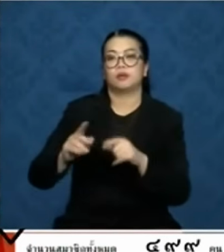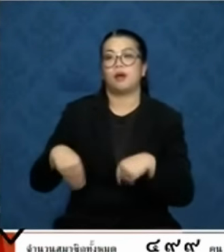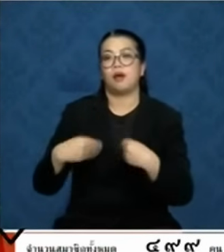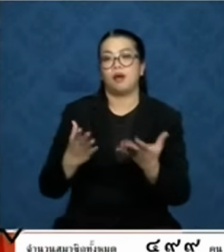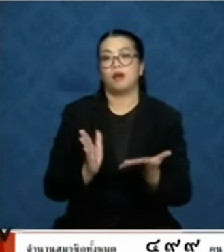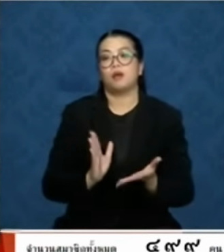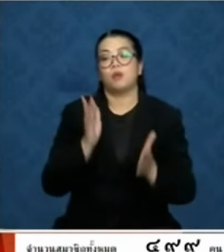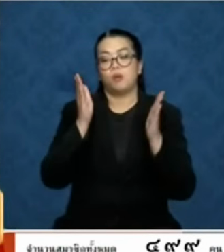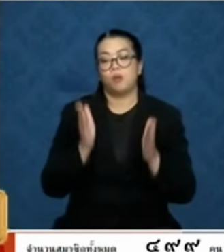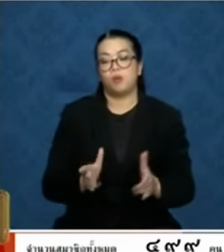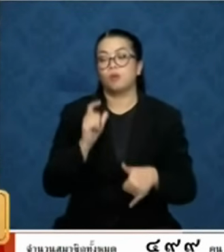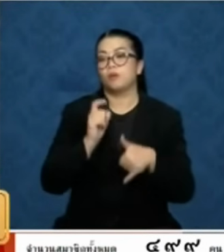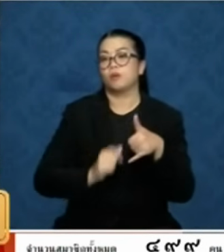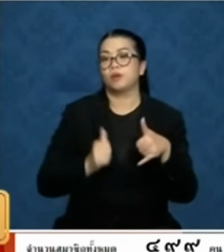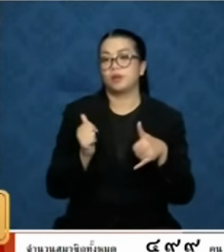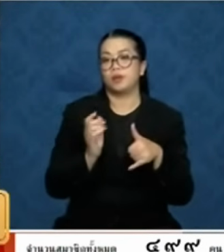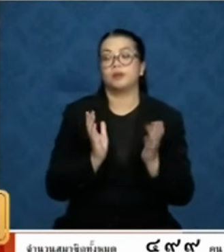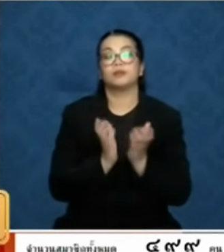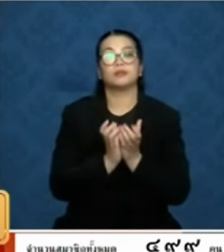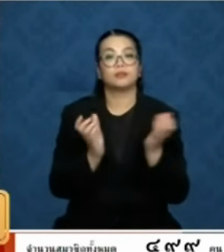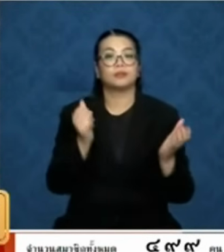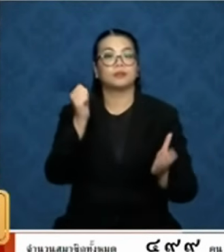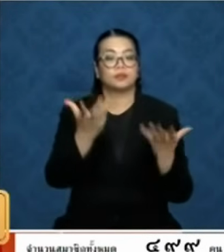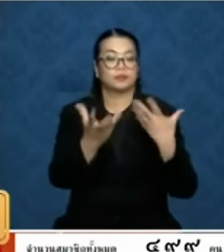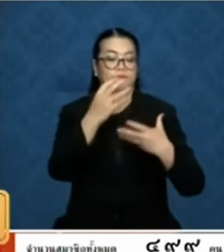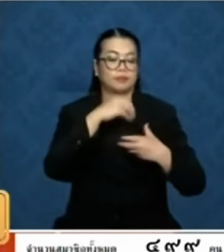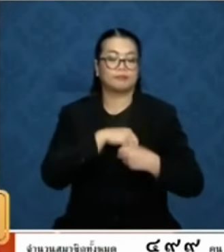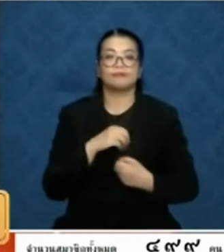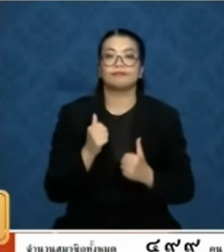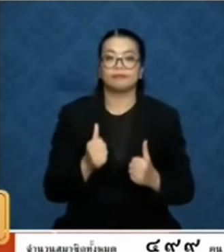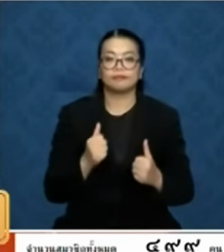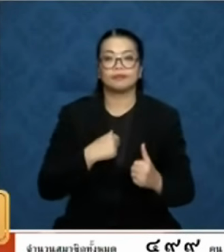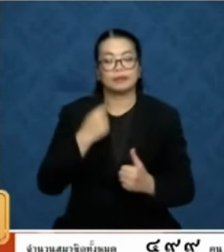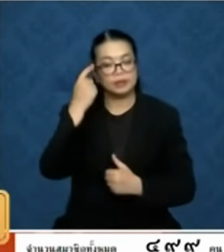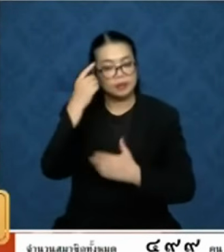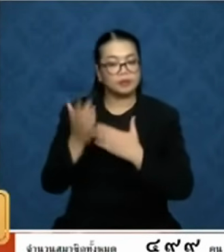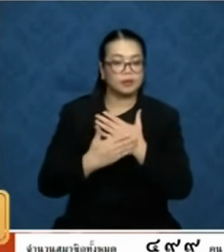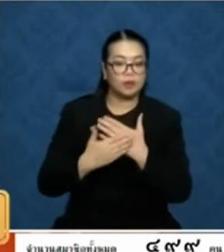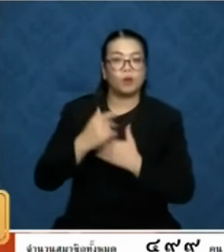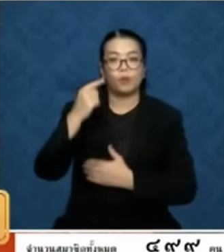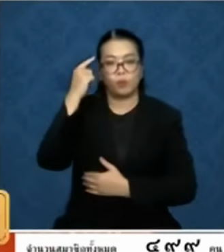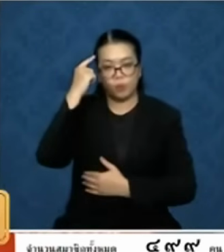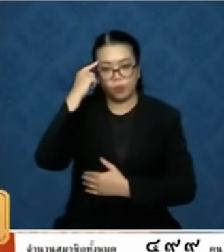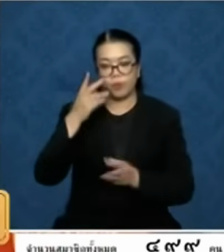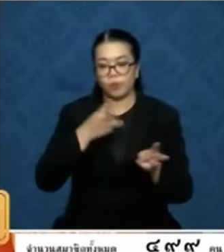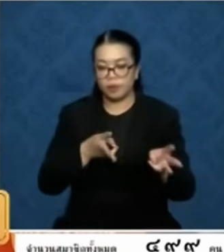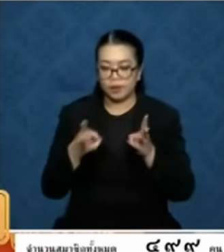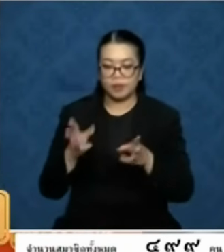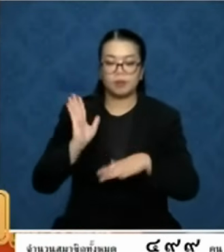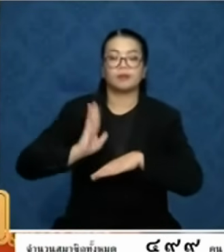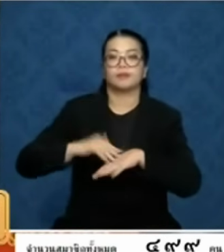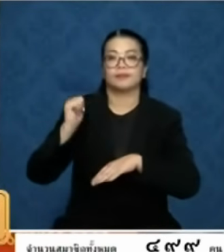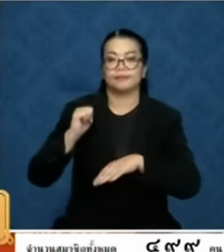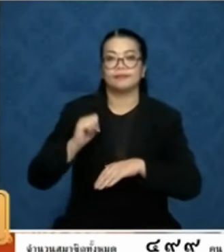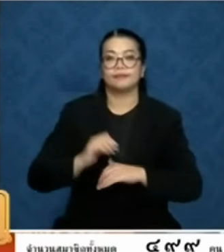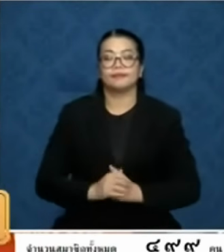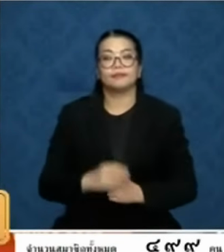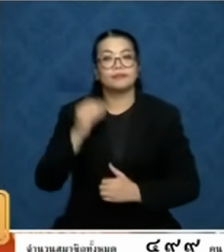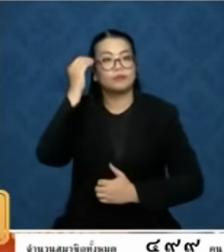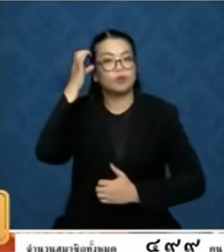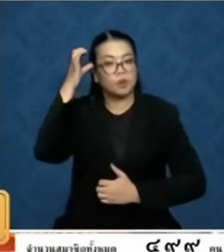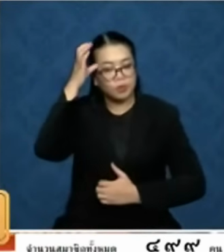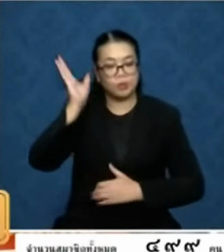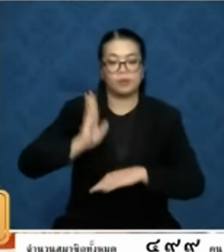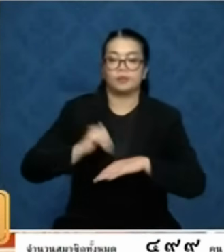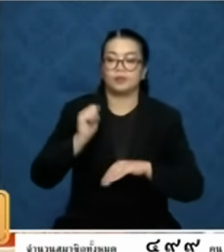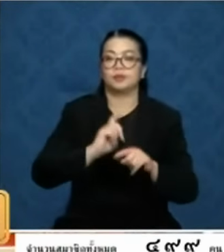รัฐให้เป็นคนดีมีคุณธรรมมีจริยธรรมมีจิตใต้สำนึกและเป็นคนเก่งมีความรู้ความสาม